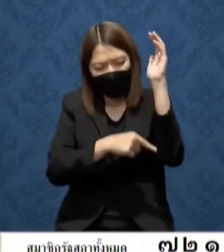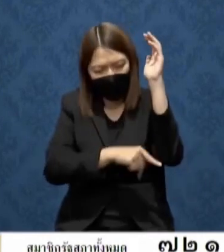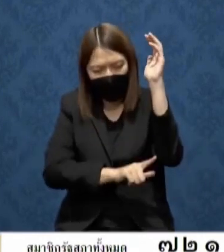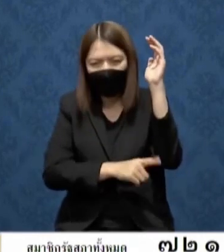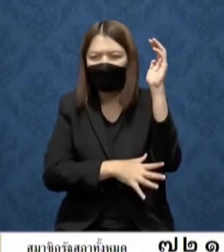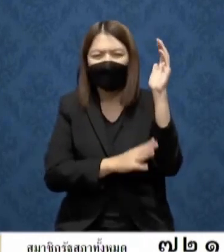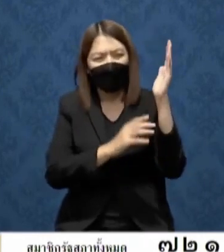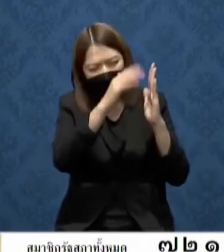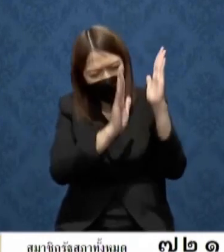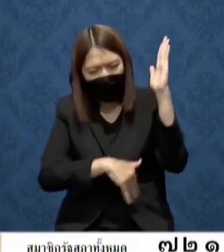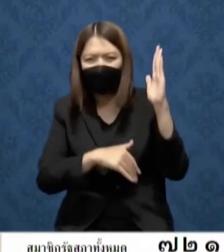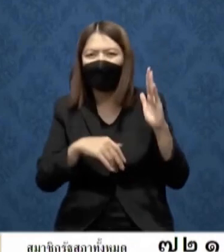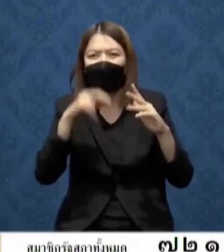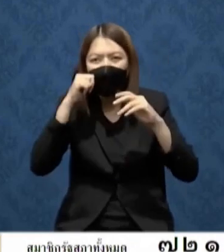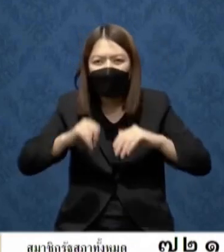เลยวผมทำยไ